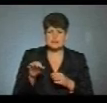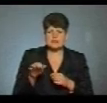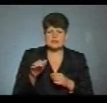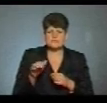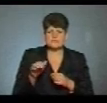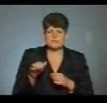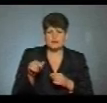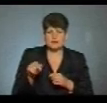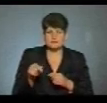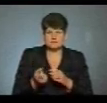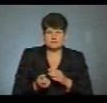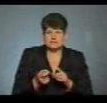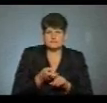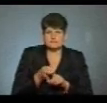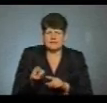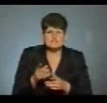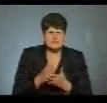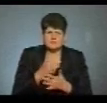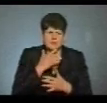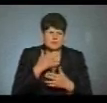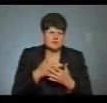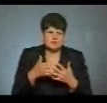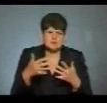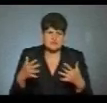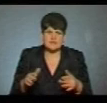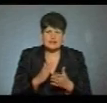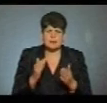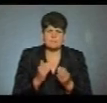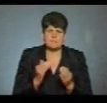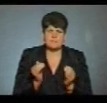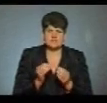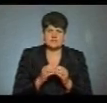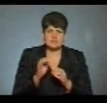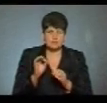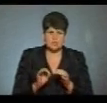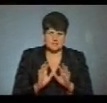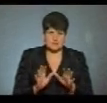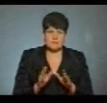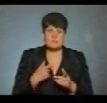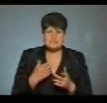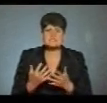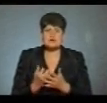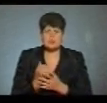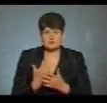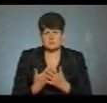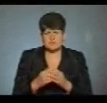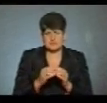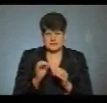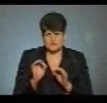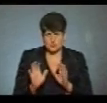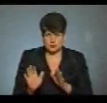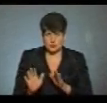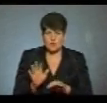ОТГРВІ. Коронавірусів є багато, не менше 10%, а насправді ми виявляємо їх близько